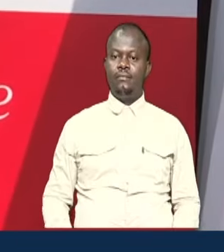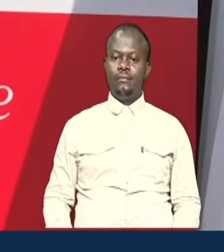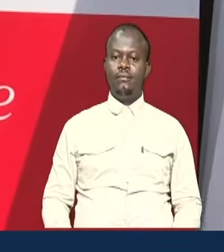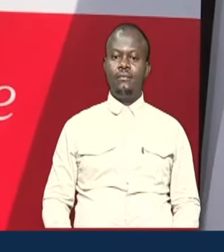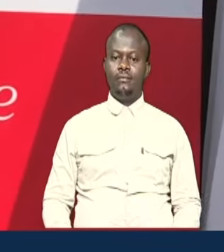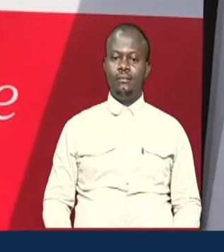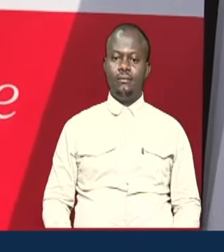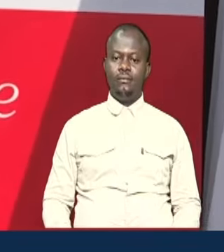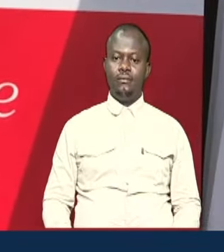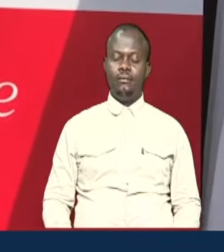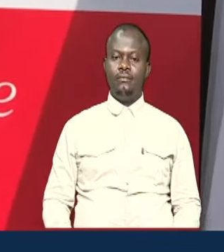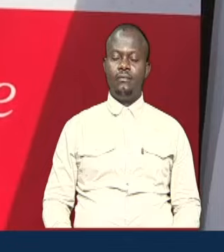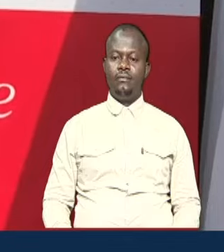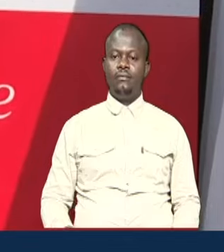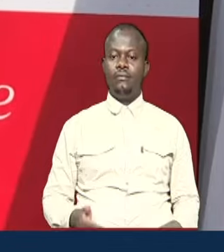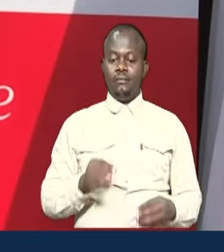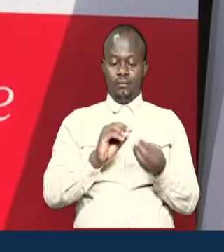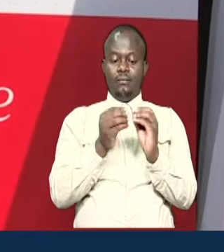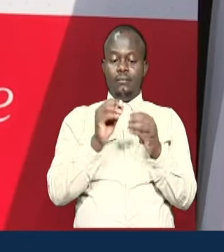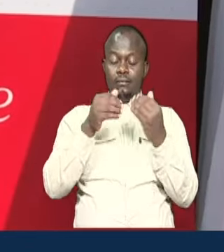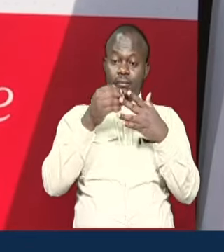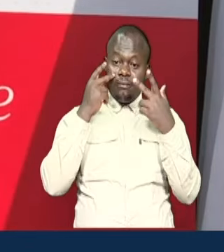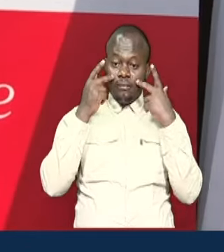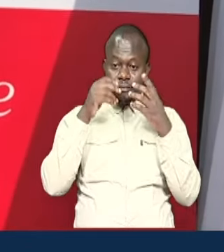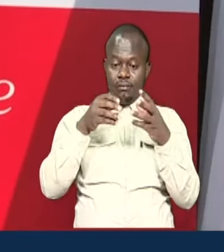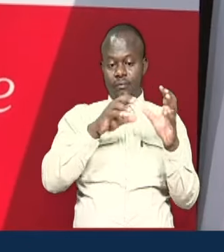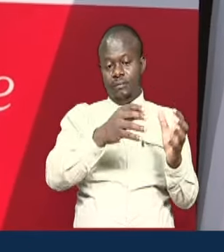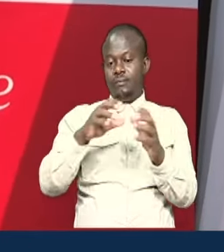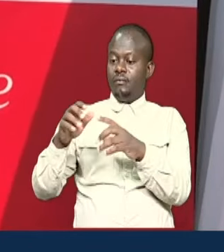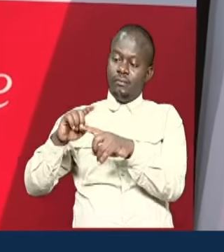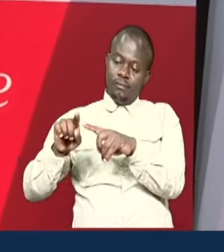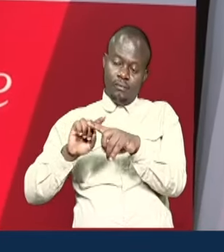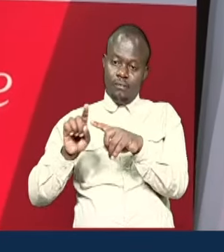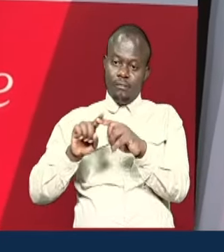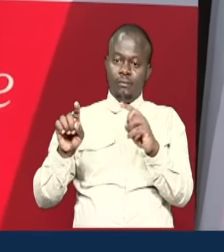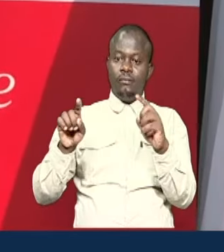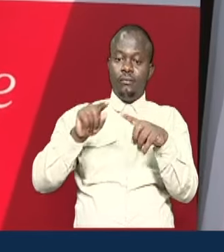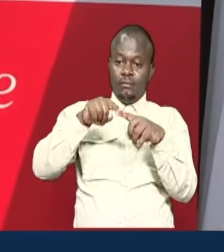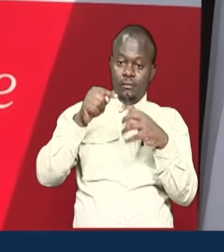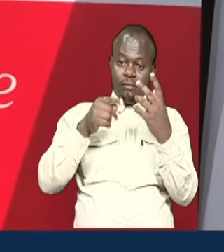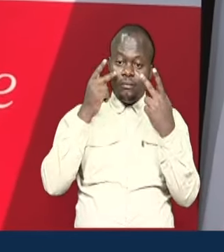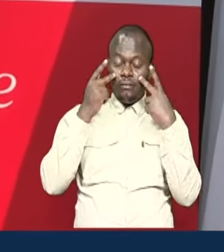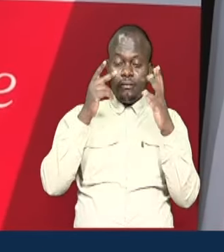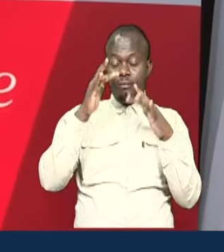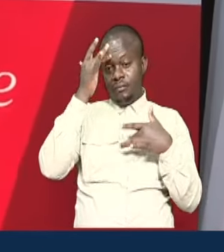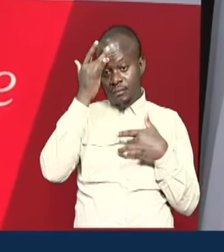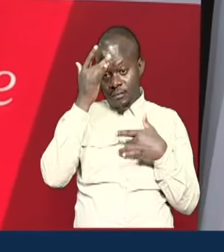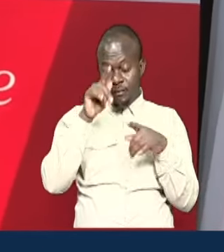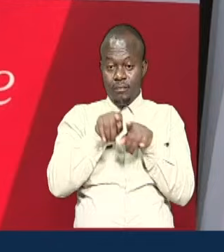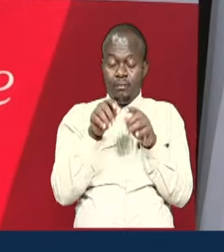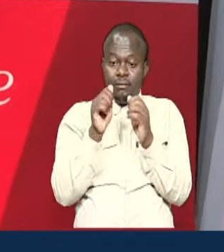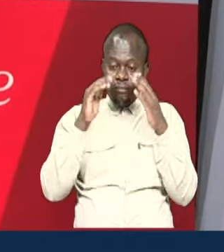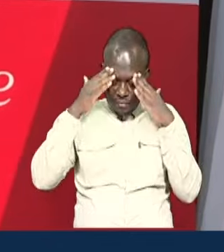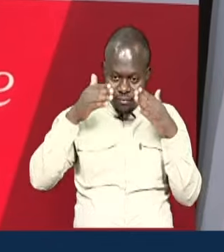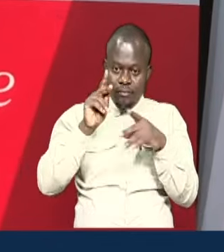buri munsi ni imibare. Imibare tuyibona mu byiciro bitandukanye wayishingiraho kare buryo indwara nka malaria yibasiye